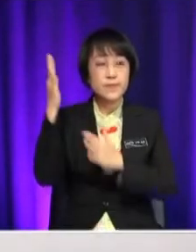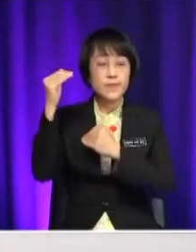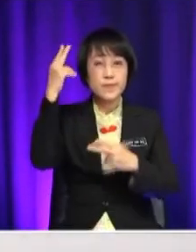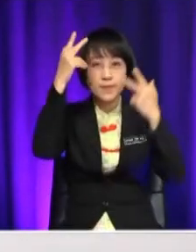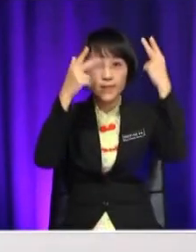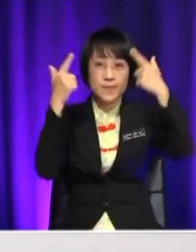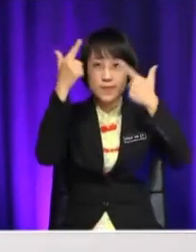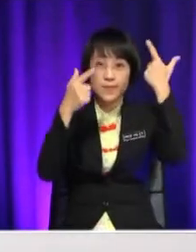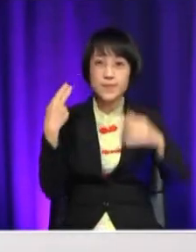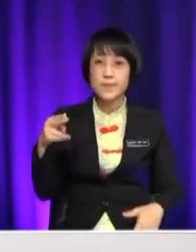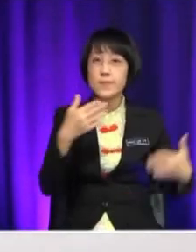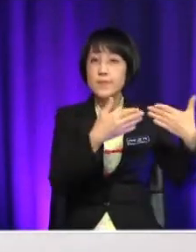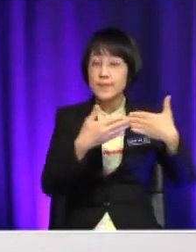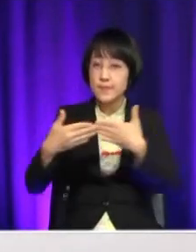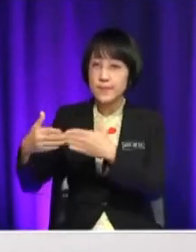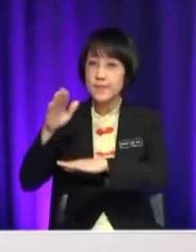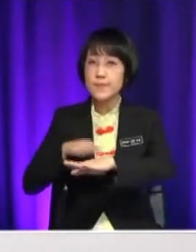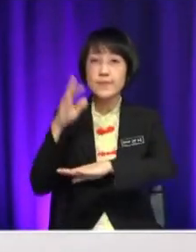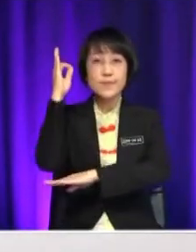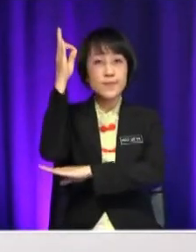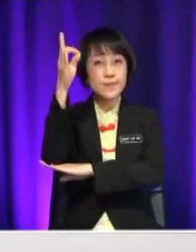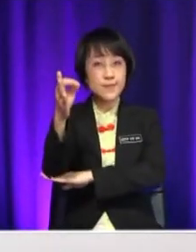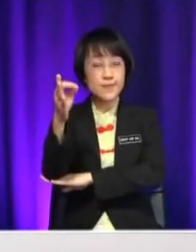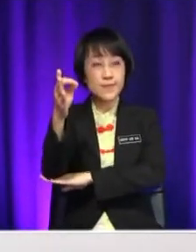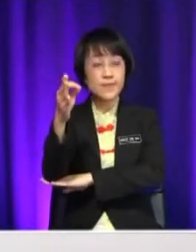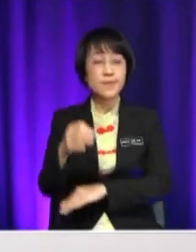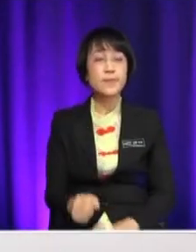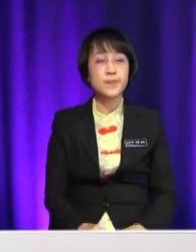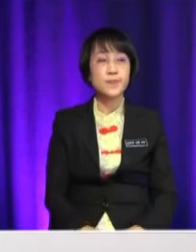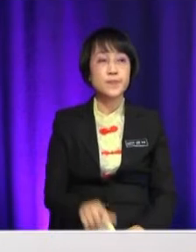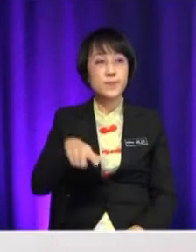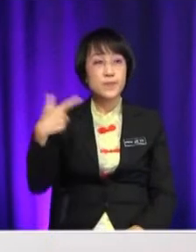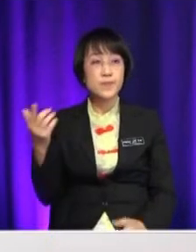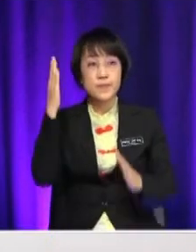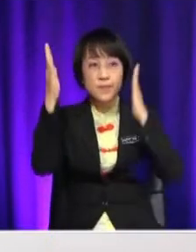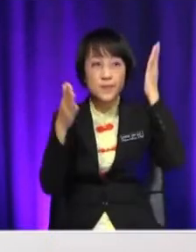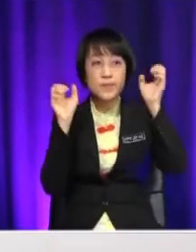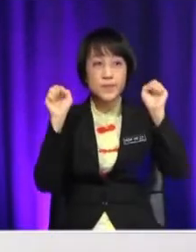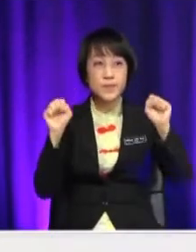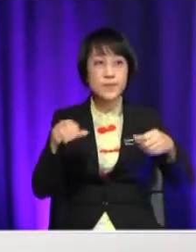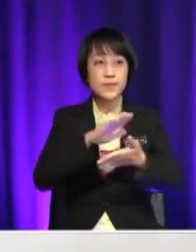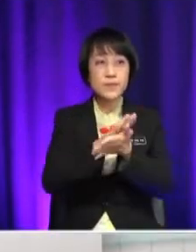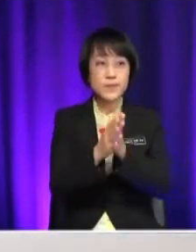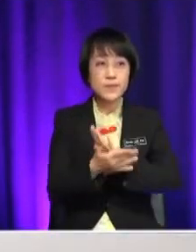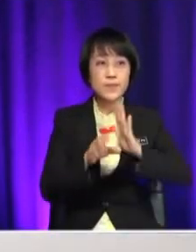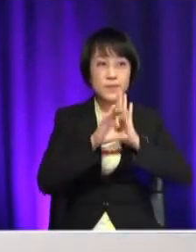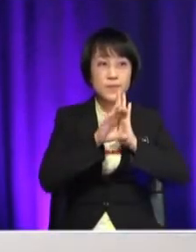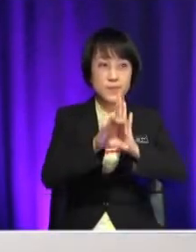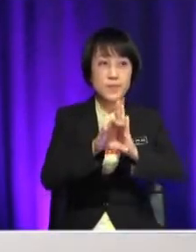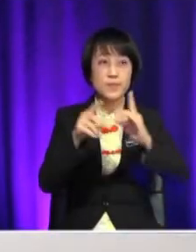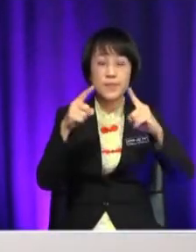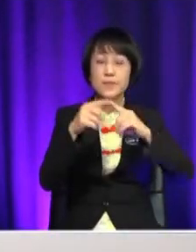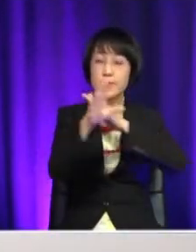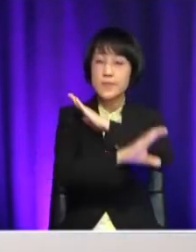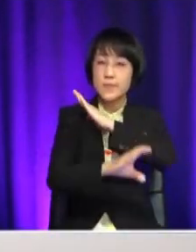diteruskan pada masa akan datang. Selain negara Malaysia dapat menjadi contoh kepada negara lain untuk mewujudkan pelancongan hijau.